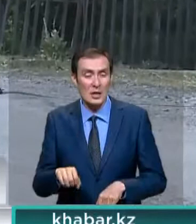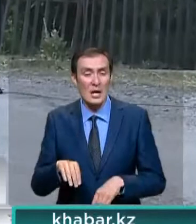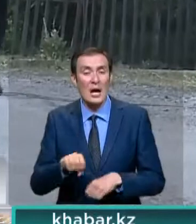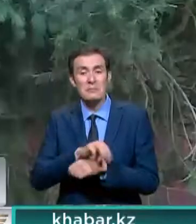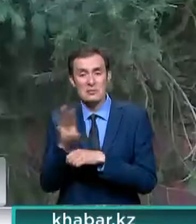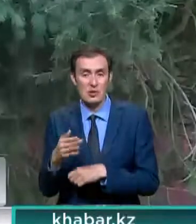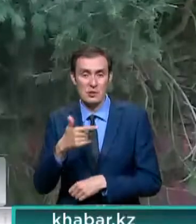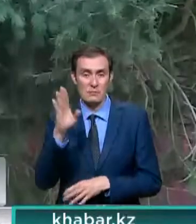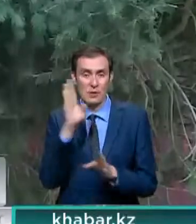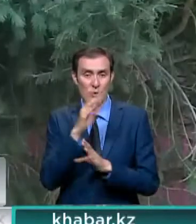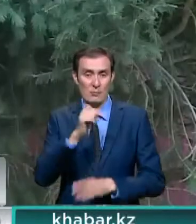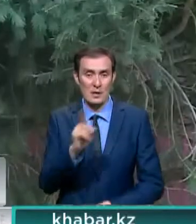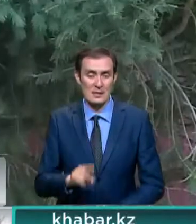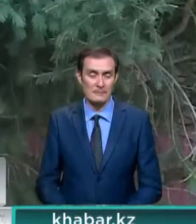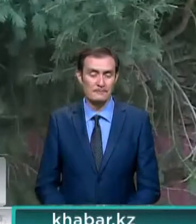природным газом.